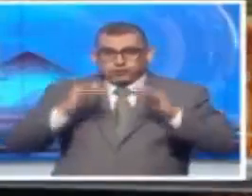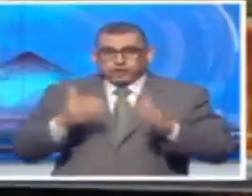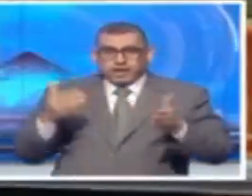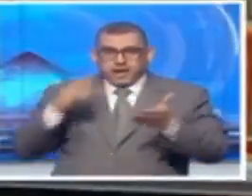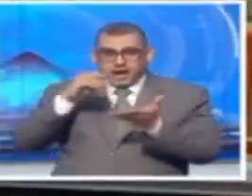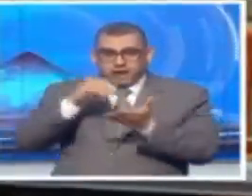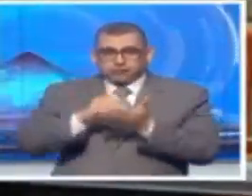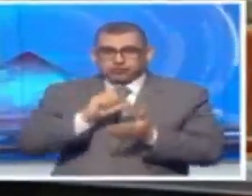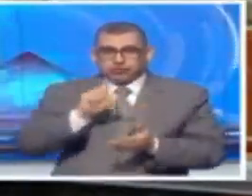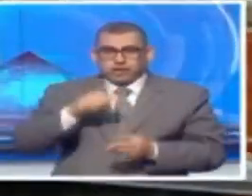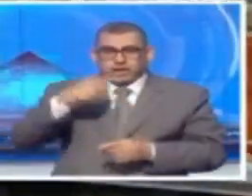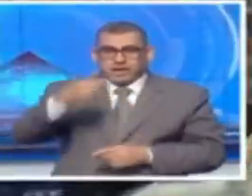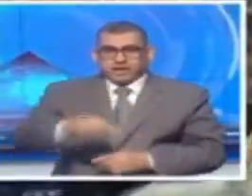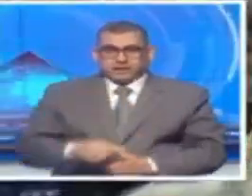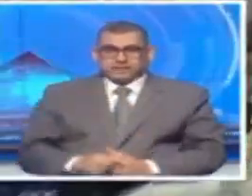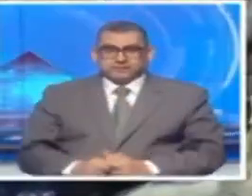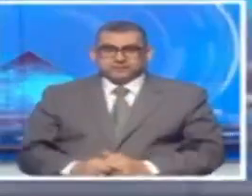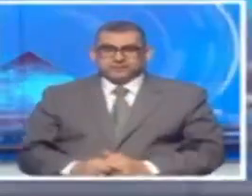مطلع الشهر المقبل.